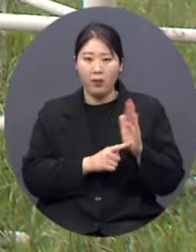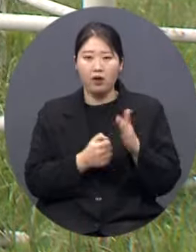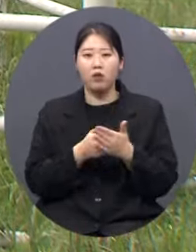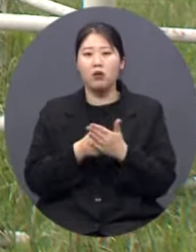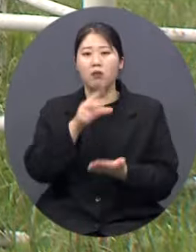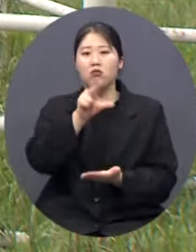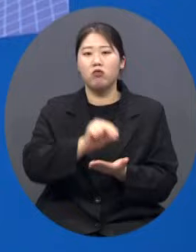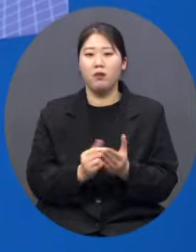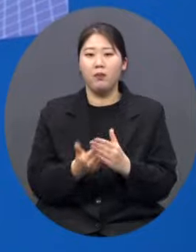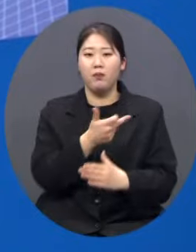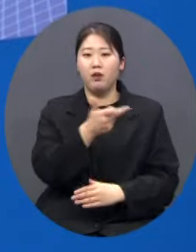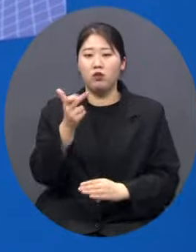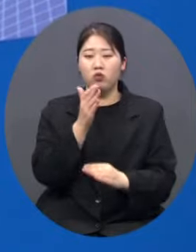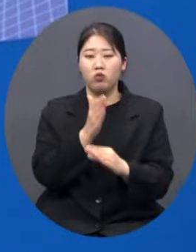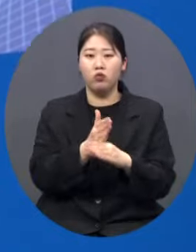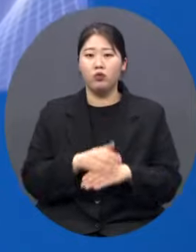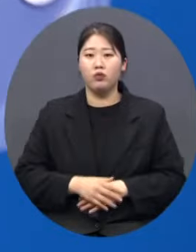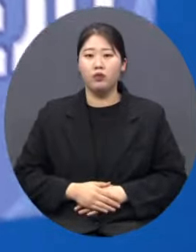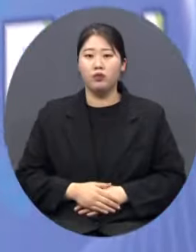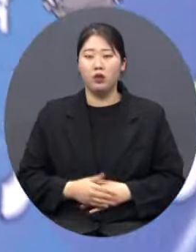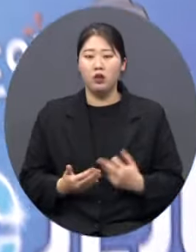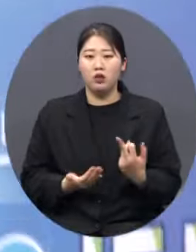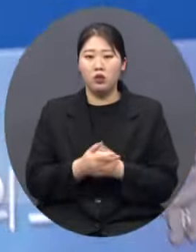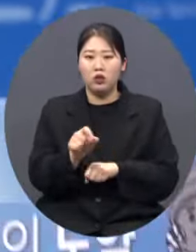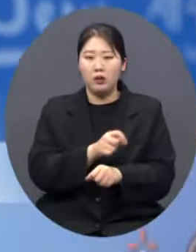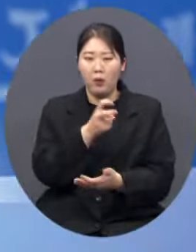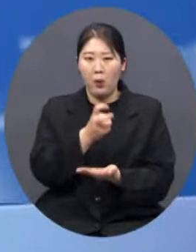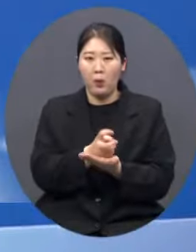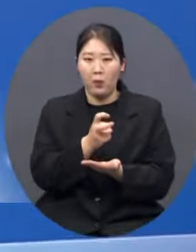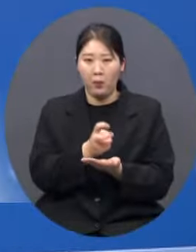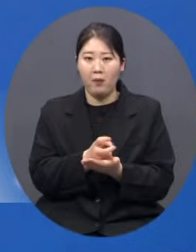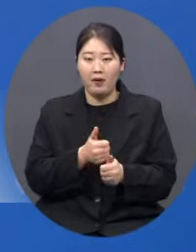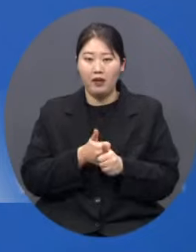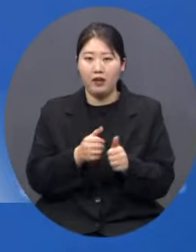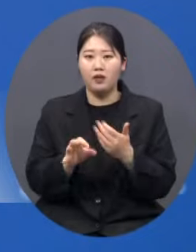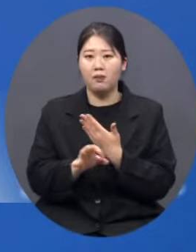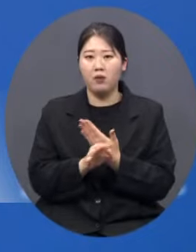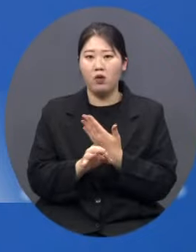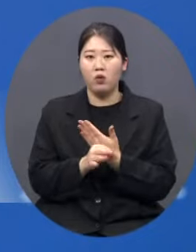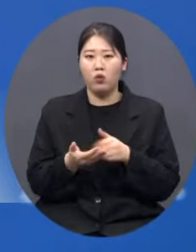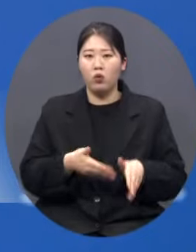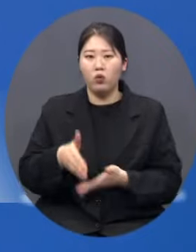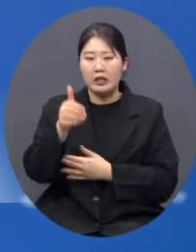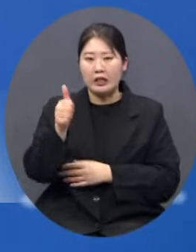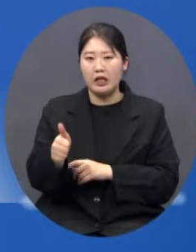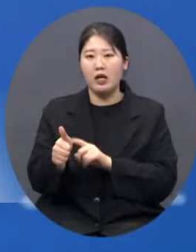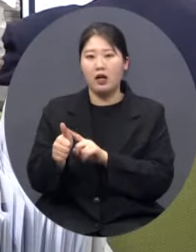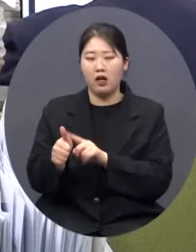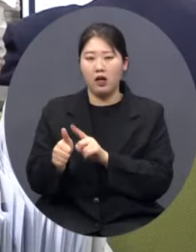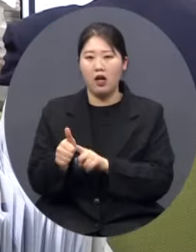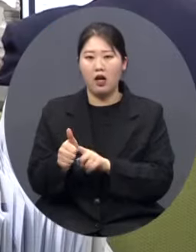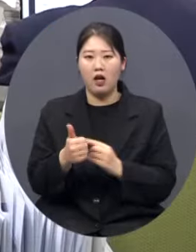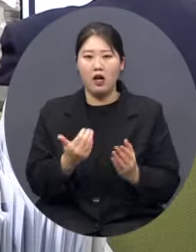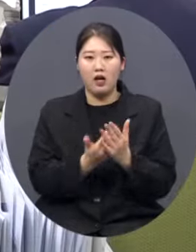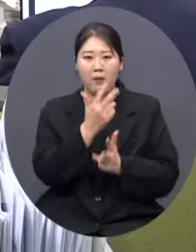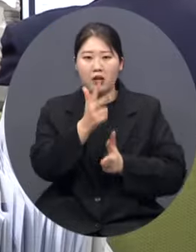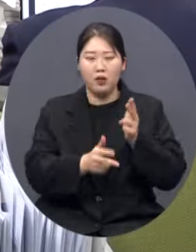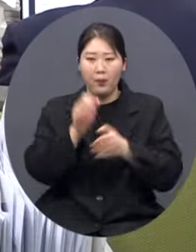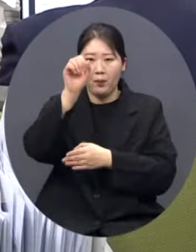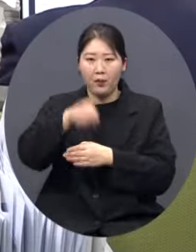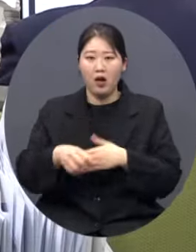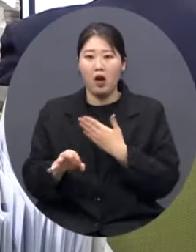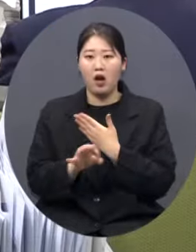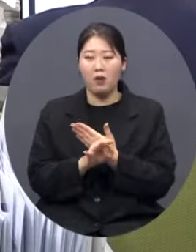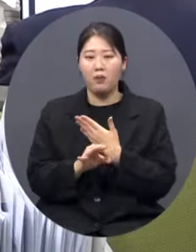커지고 있습니다 제주 특별 법에 따르면 도지사가 개발 사업을 최종적으로 승인하면 개발